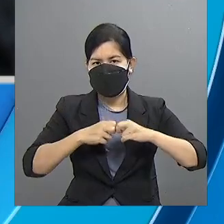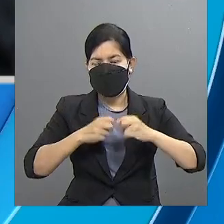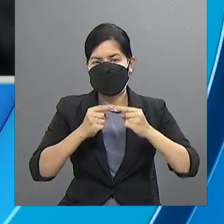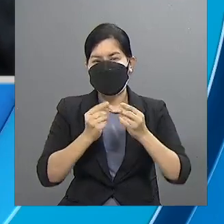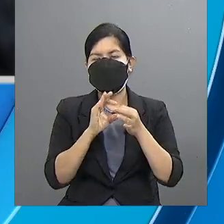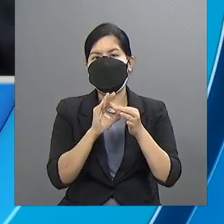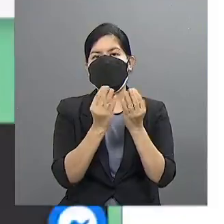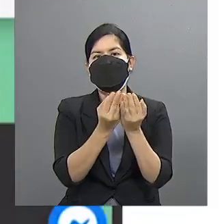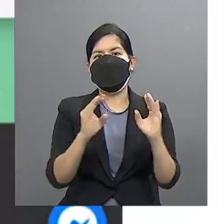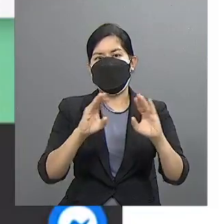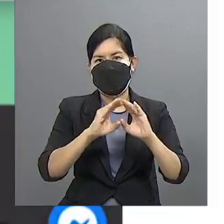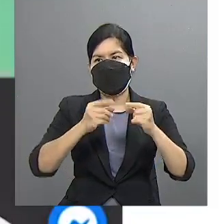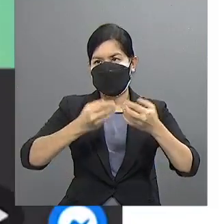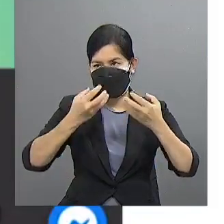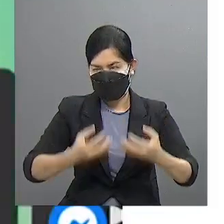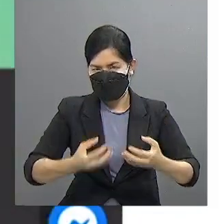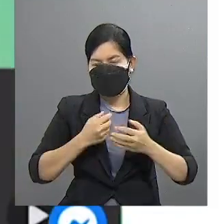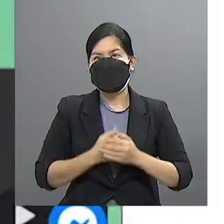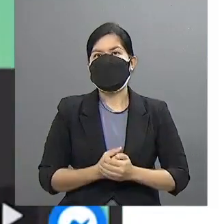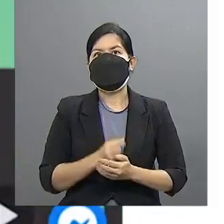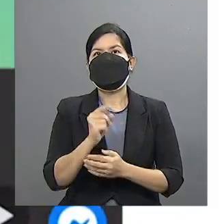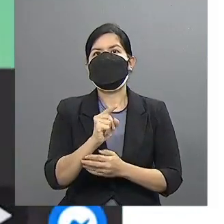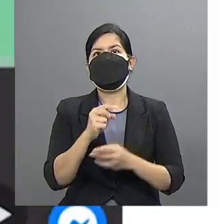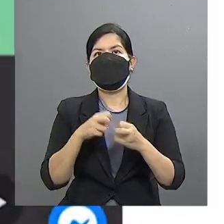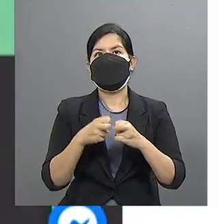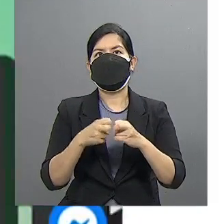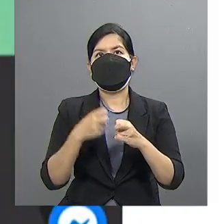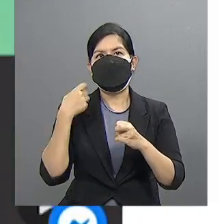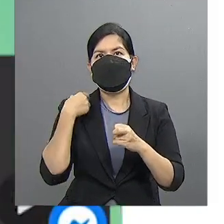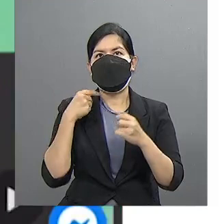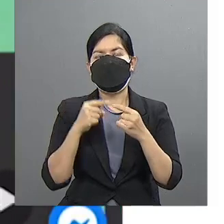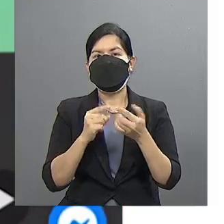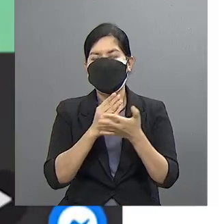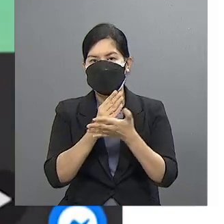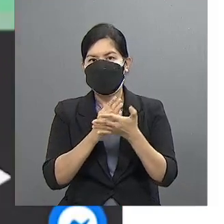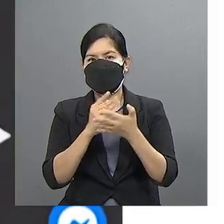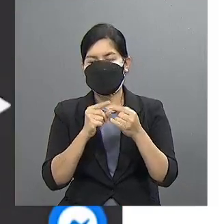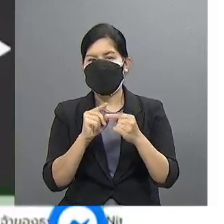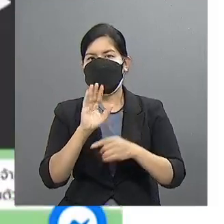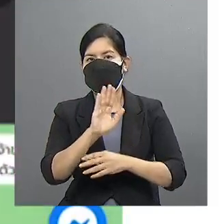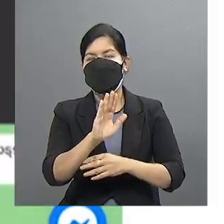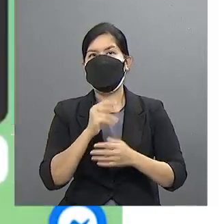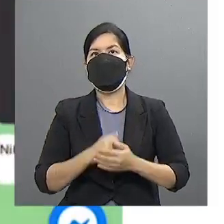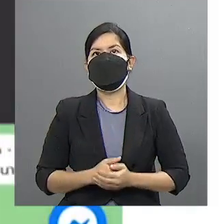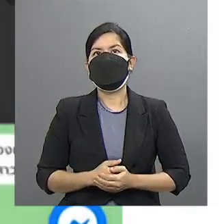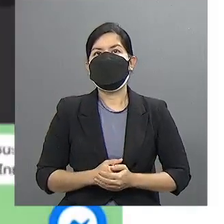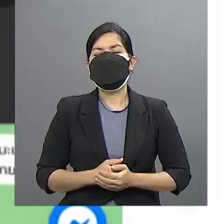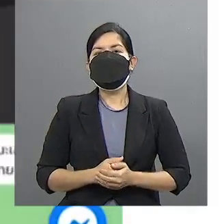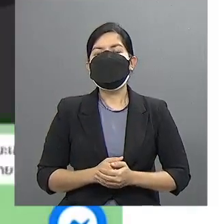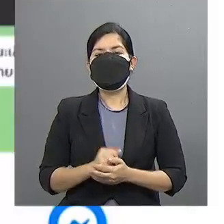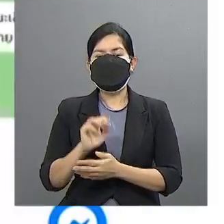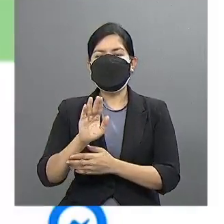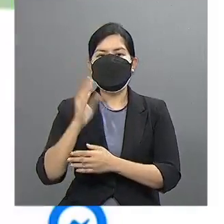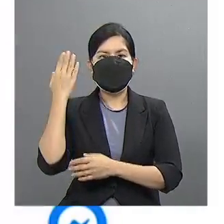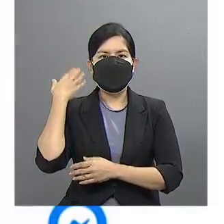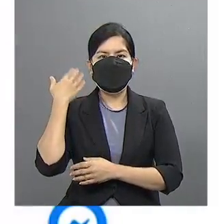ที่สุดเลยก็คือมีเป็นแบบแทบจะเป็นครึ่งหนึ่งของทั้งหมดเลยก็ได้นะ คือเสริมคุณบอสนะครับก็คือตอนที่เราเหมือนถึงพวกเราเองเป็นเด็กวัยรุ่